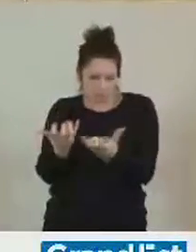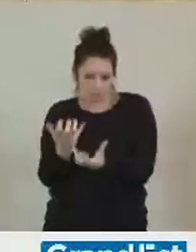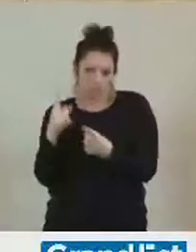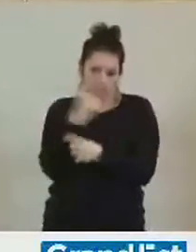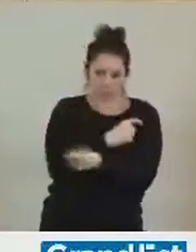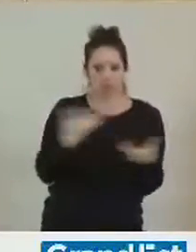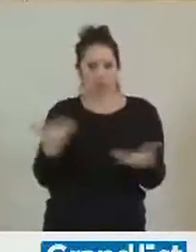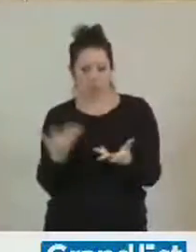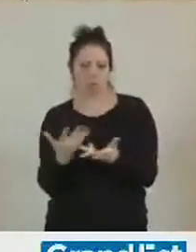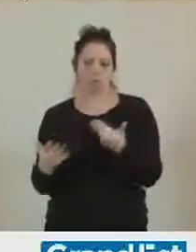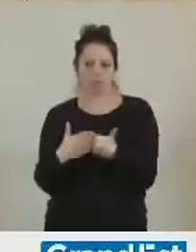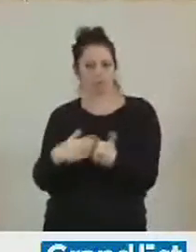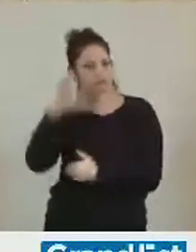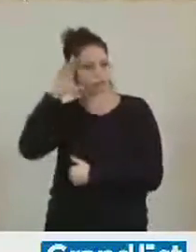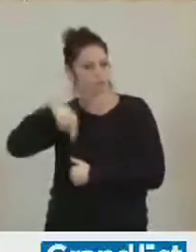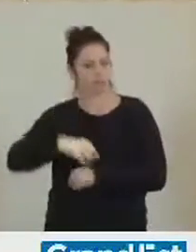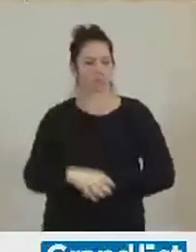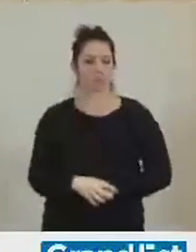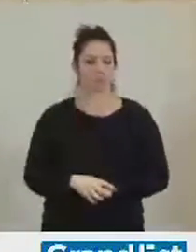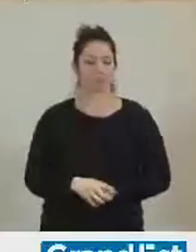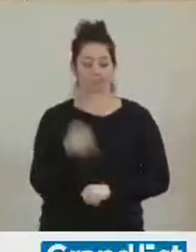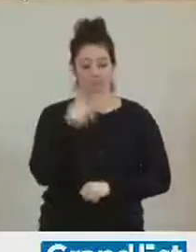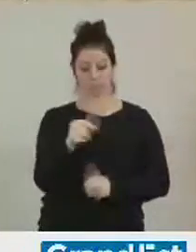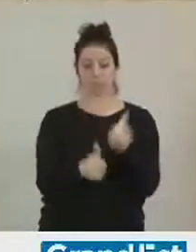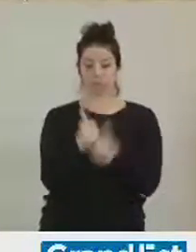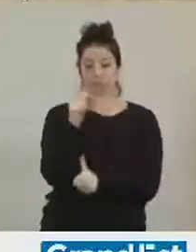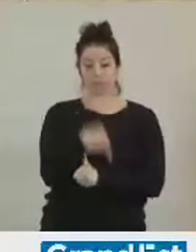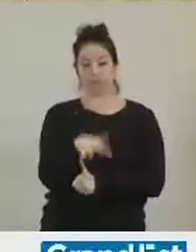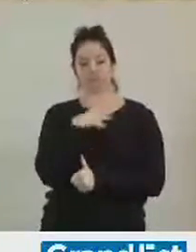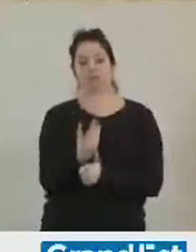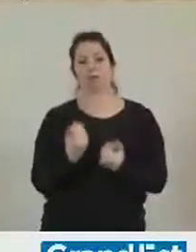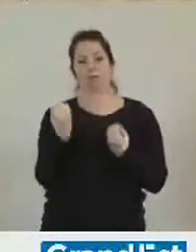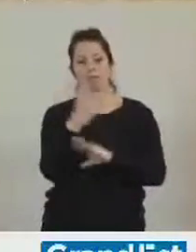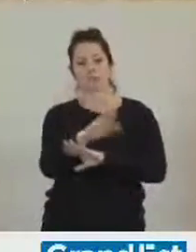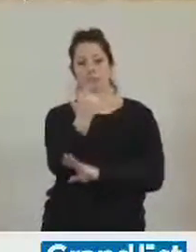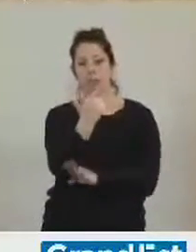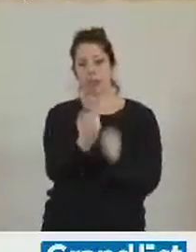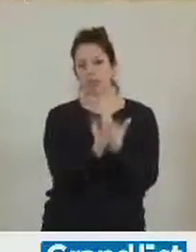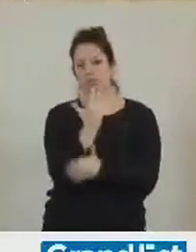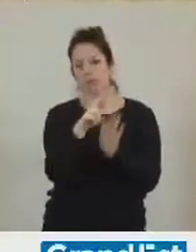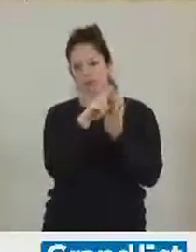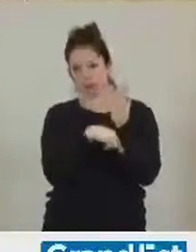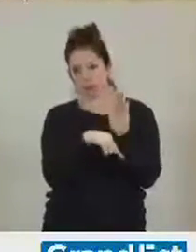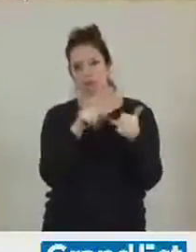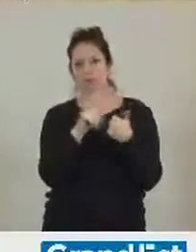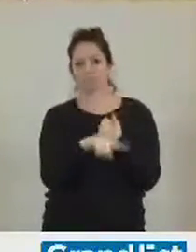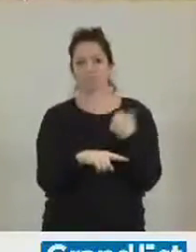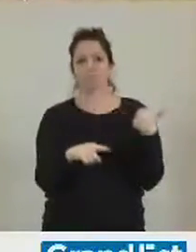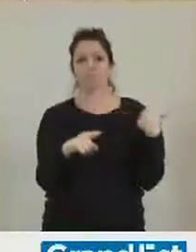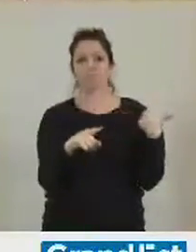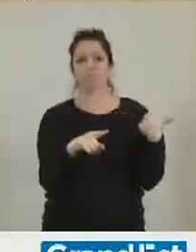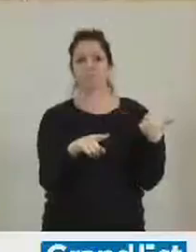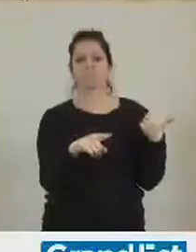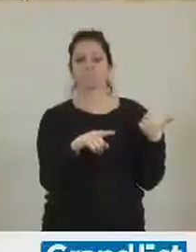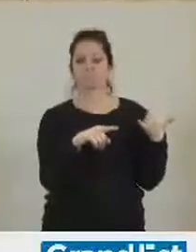difficultés. Dans le cadre de ce défi, 2 nouveaux règlements vont vous être présentés. Expérience de jeunesse et Grand